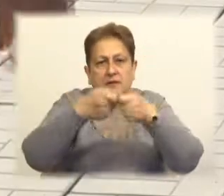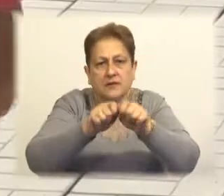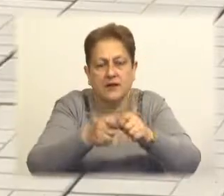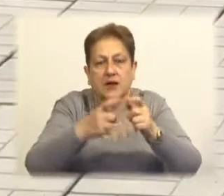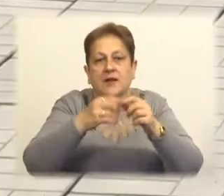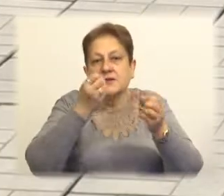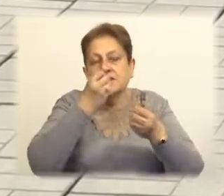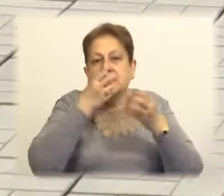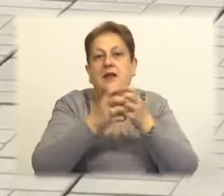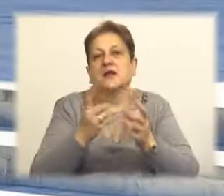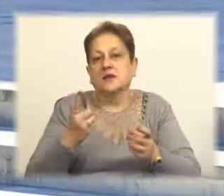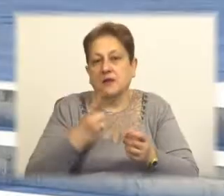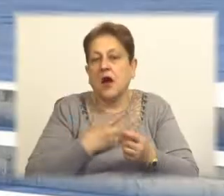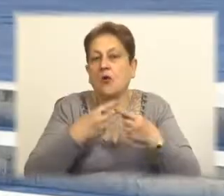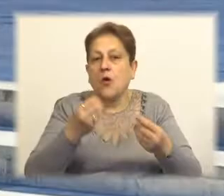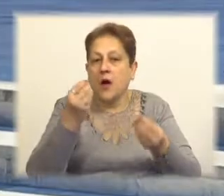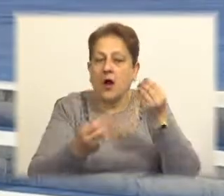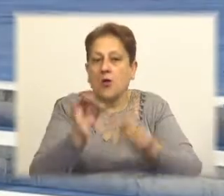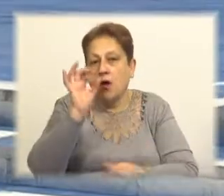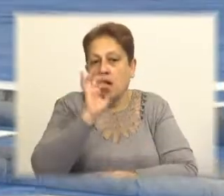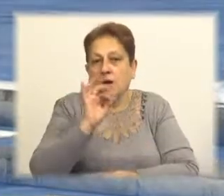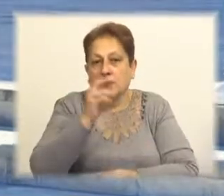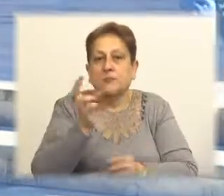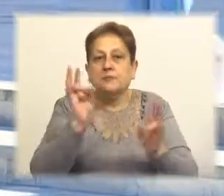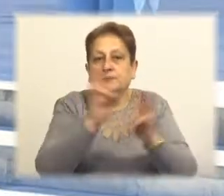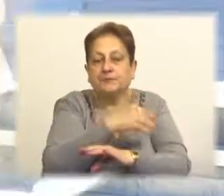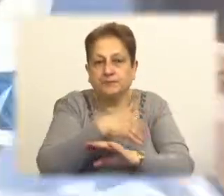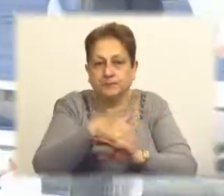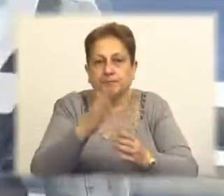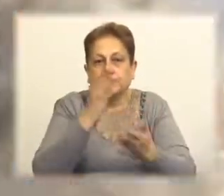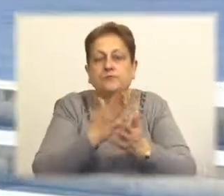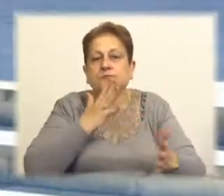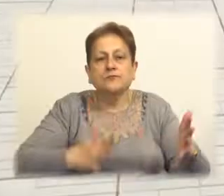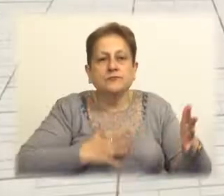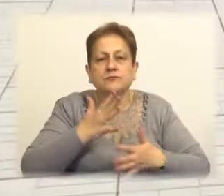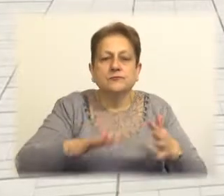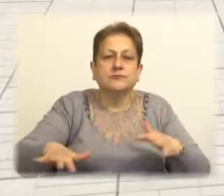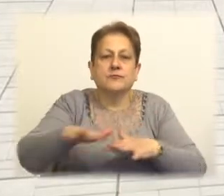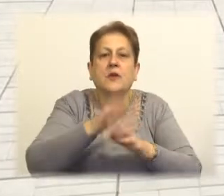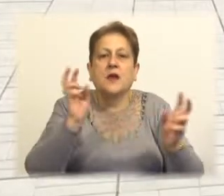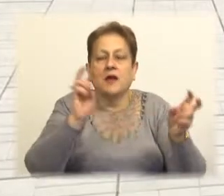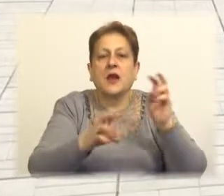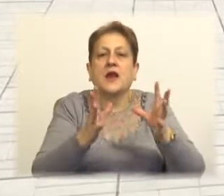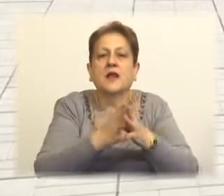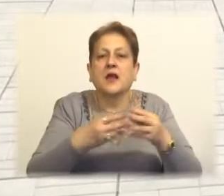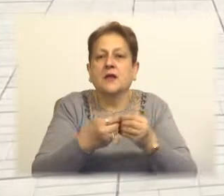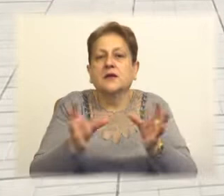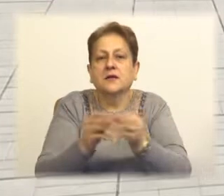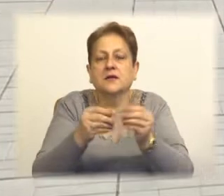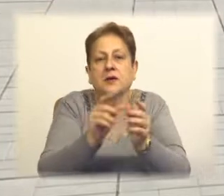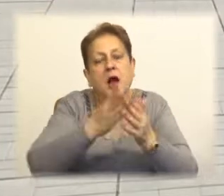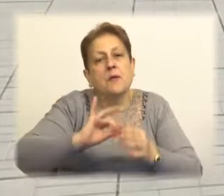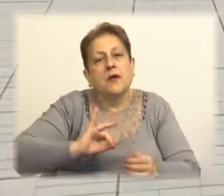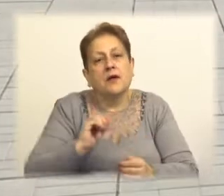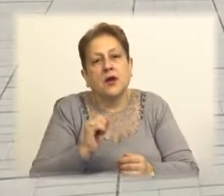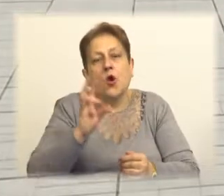ու հետո զատկին սպասել այլ խաղեր խաղալու համար։ Եկեղեցու բակում ջերմ և ուրախ մթնոլորտ էր, բոլորը եկել են ընտանիքի անդամների կամ